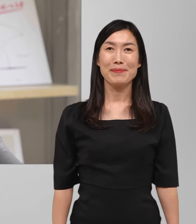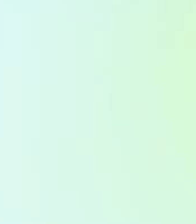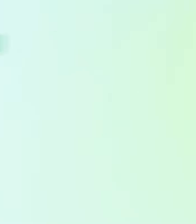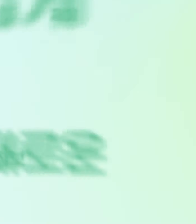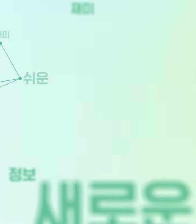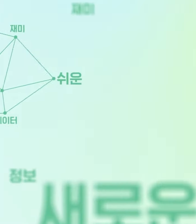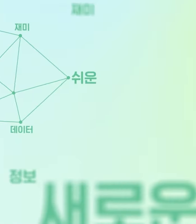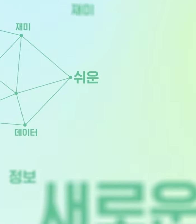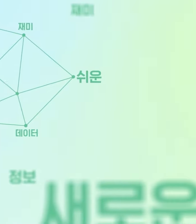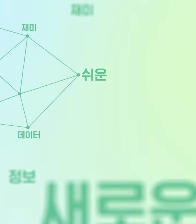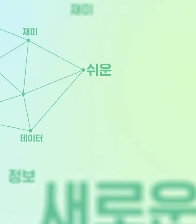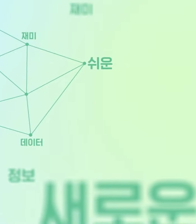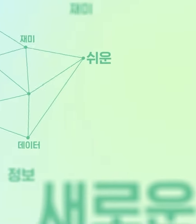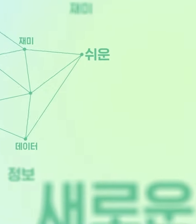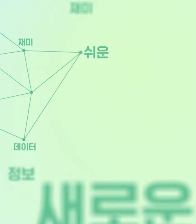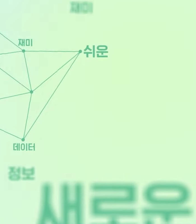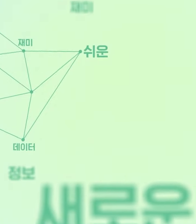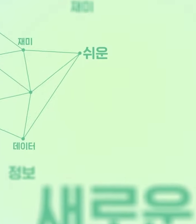하겠습니다.